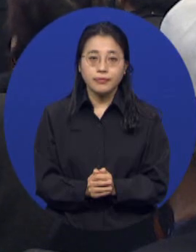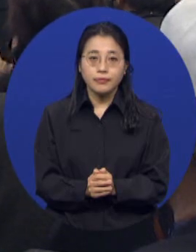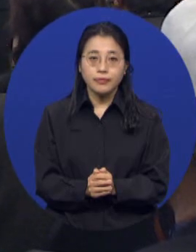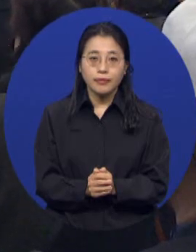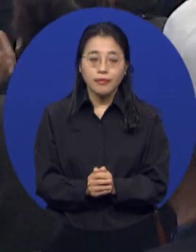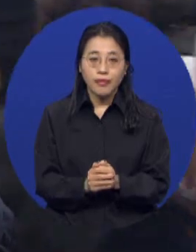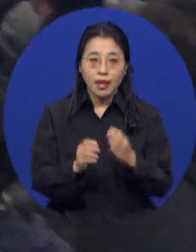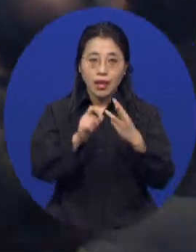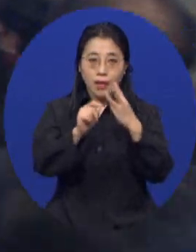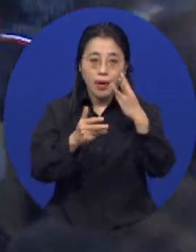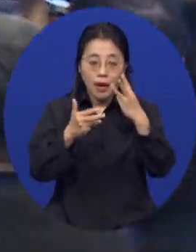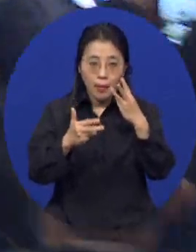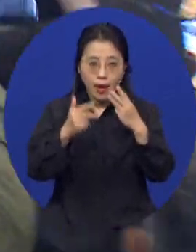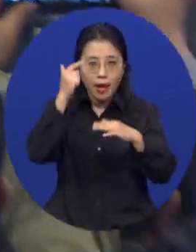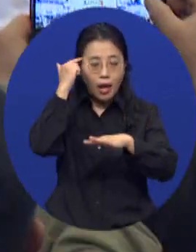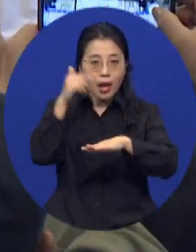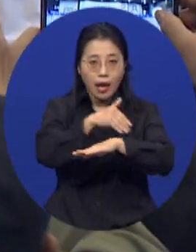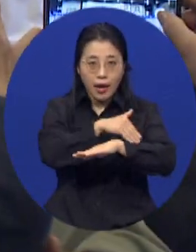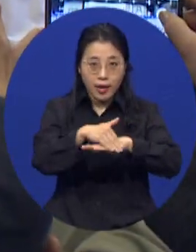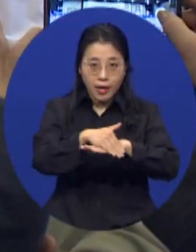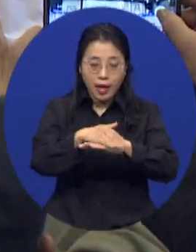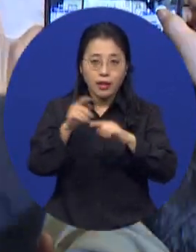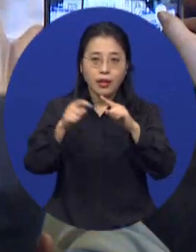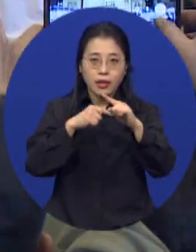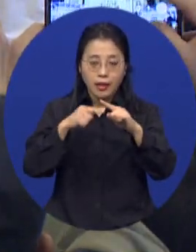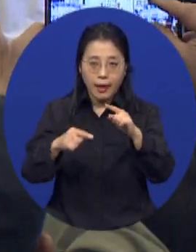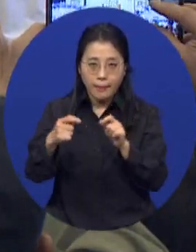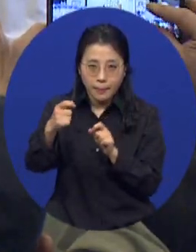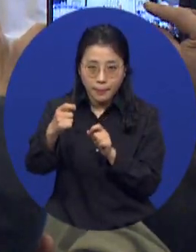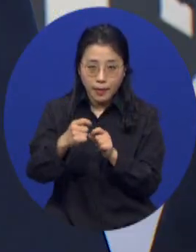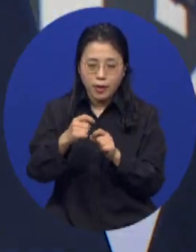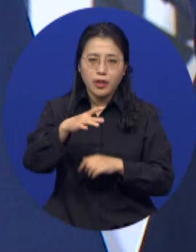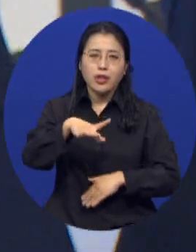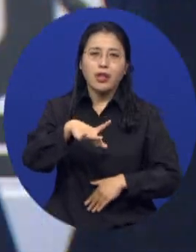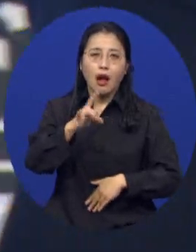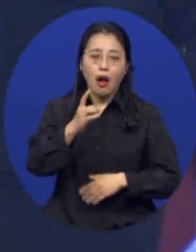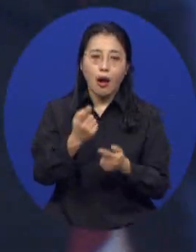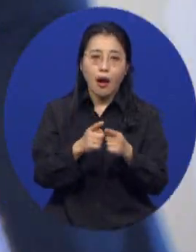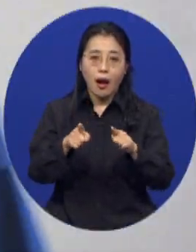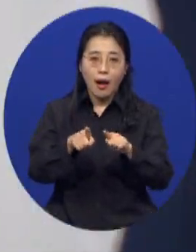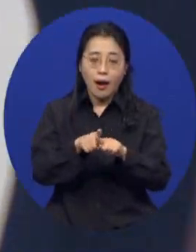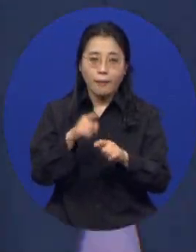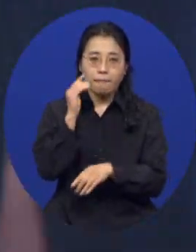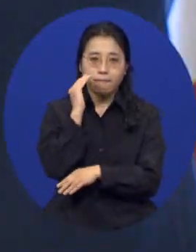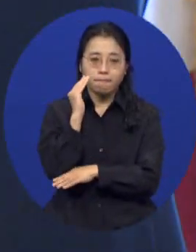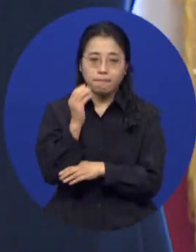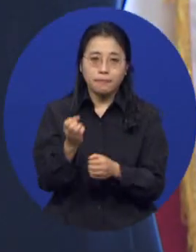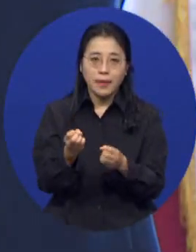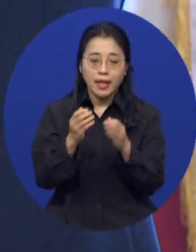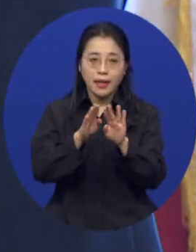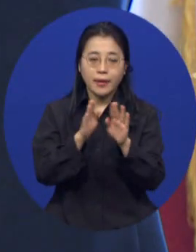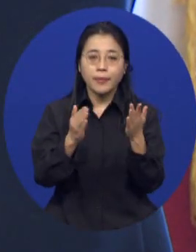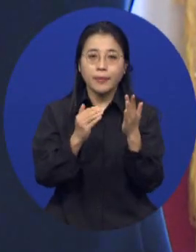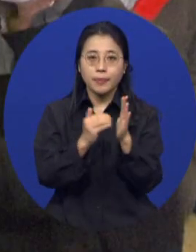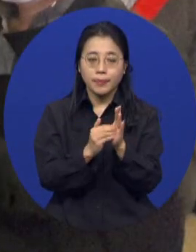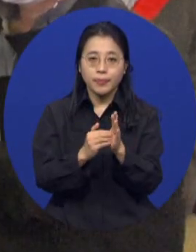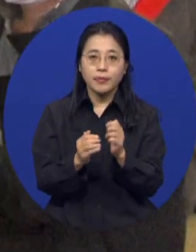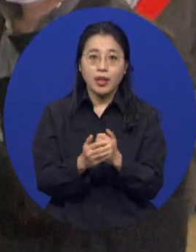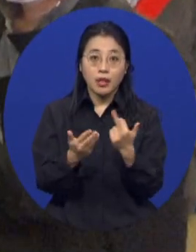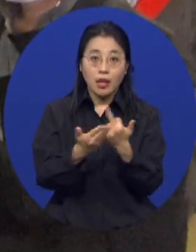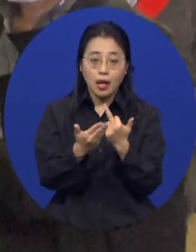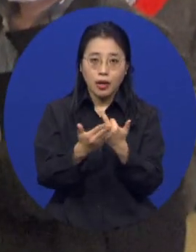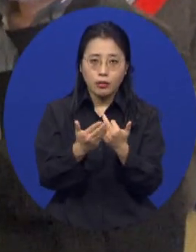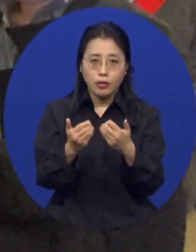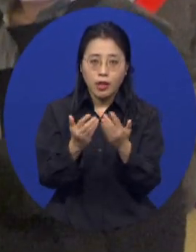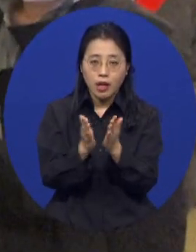다음 달 8일 예정된 전당대회를 앞두고 첫 합동연설회에 나선 국민의힘 당대표 후보들. 제주 지역